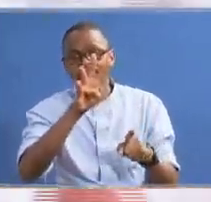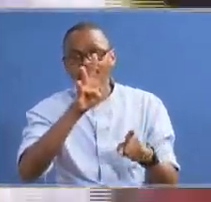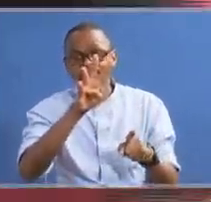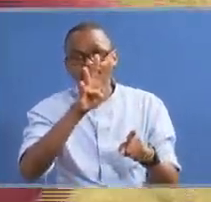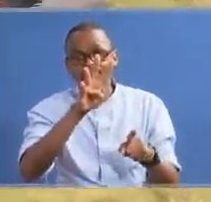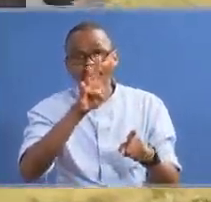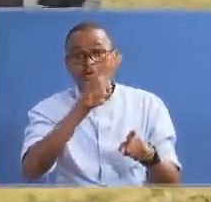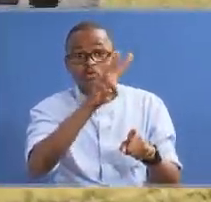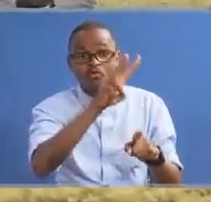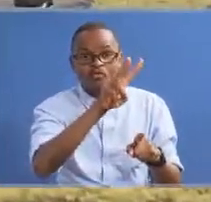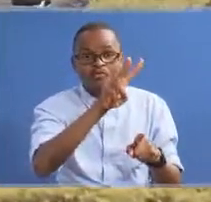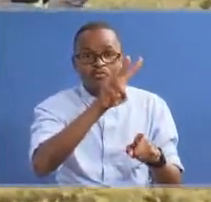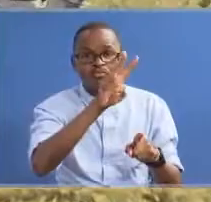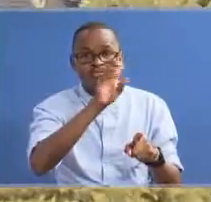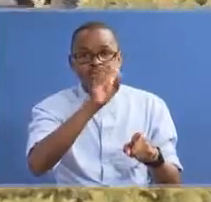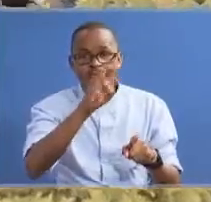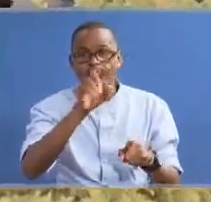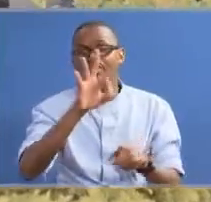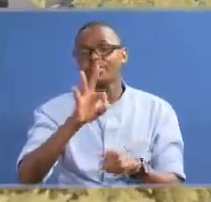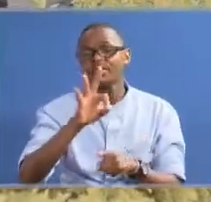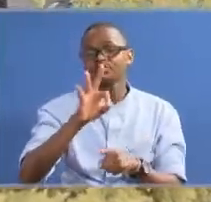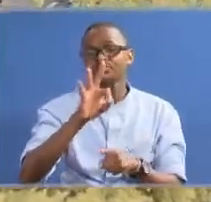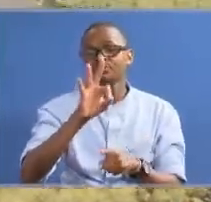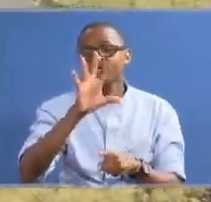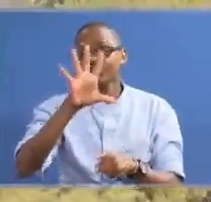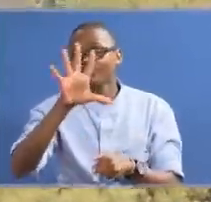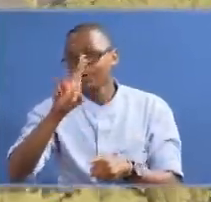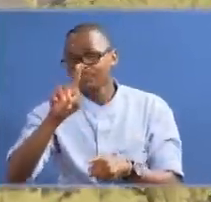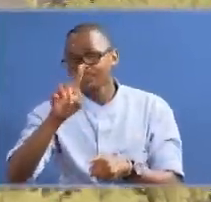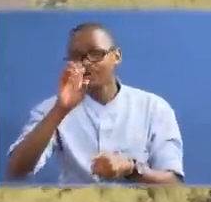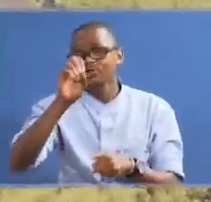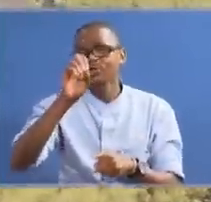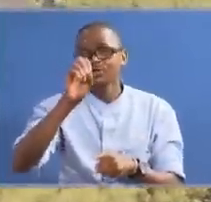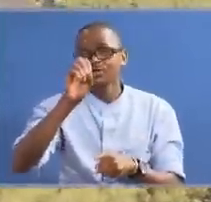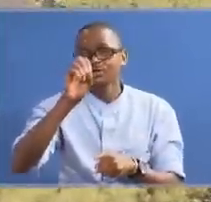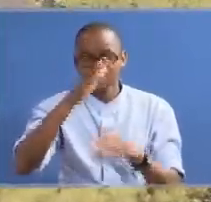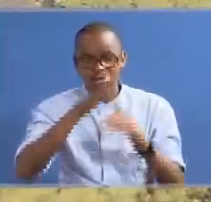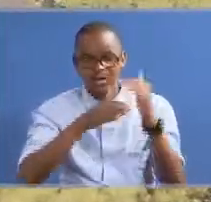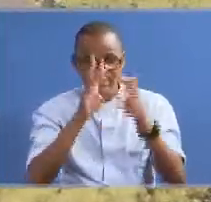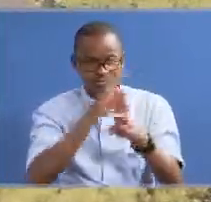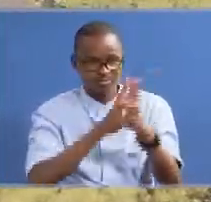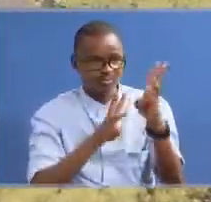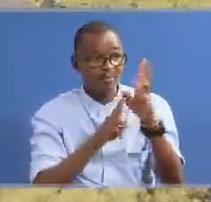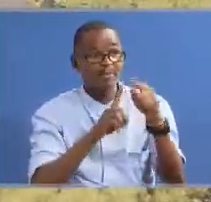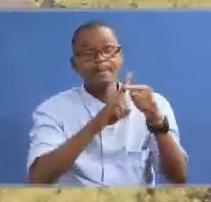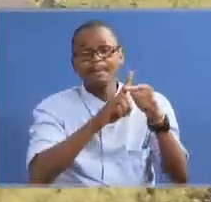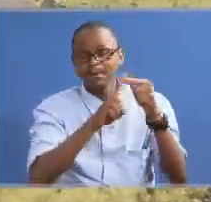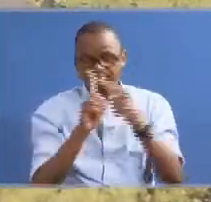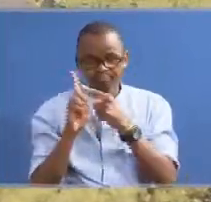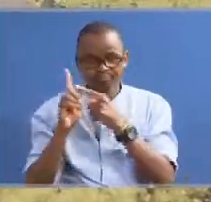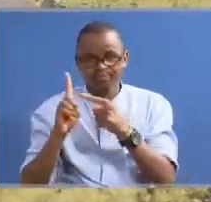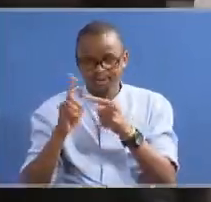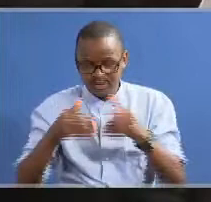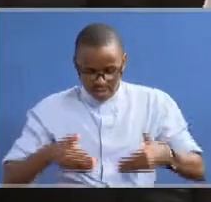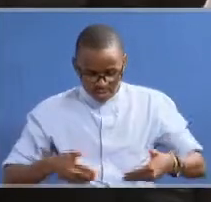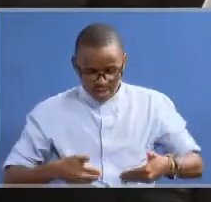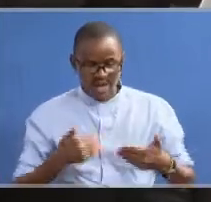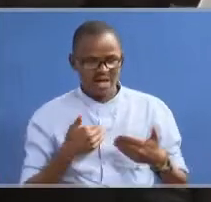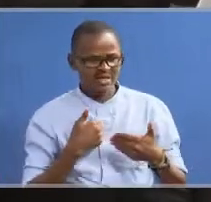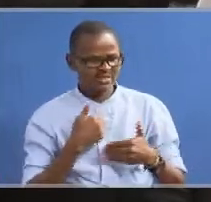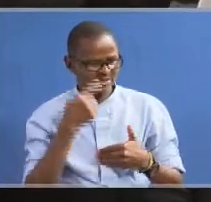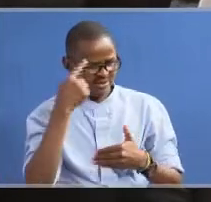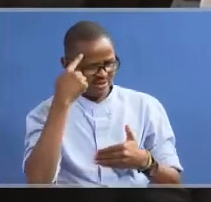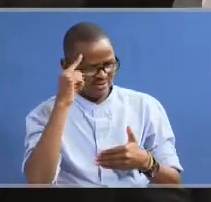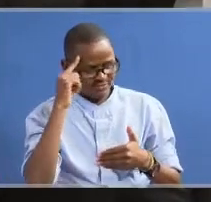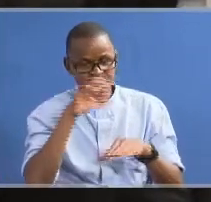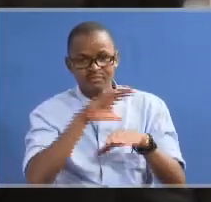katika 20.3%, 5.5% zaidi ya kiwango cha ulimwengu. Lakini idadi hii ya vijana inahisi